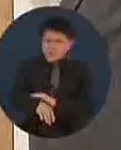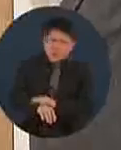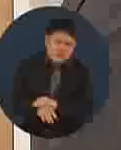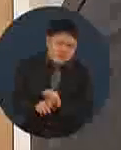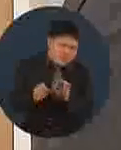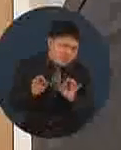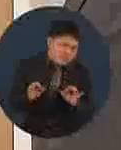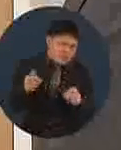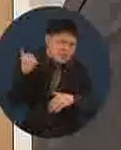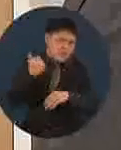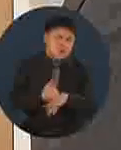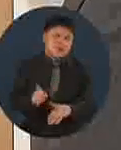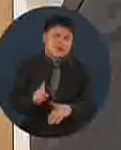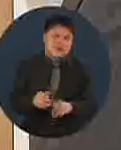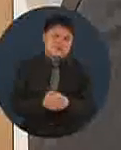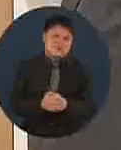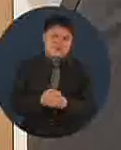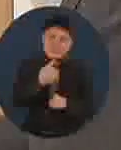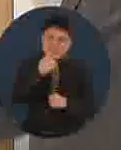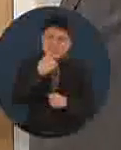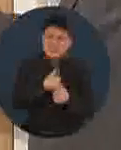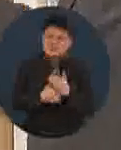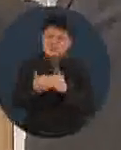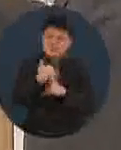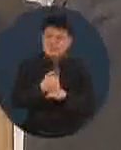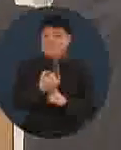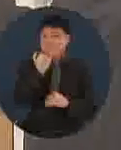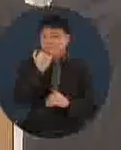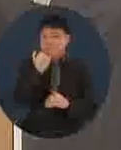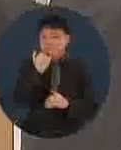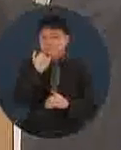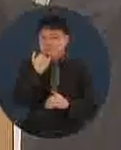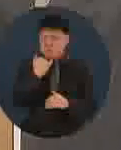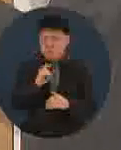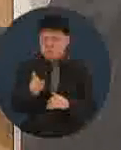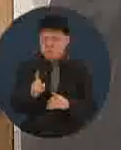접전의 결과 어떻습니까? 여기는 일단 100도 성공했죠. 네. 이 집이